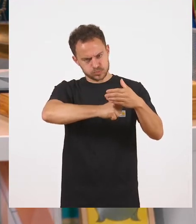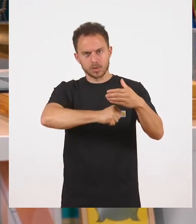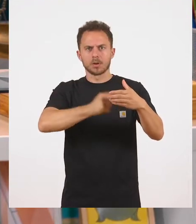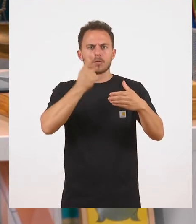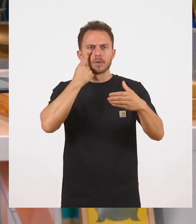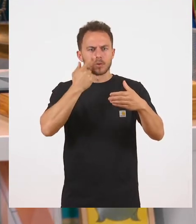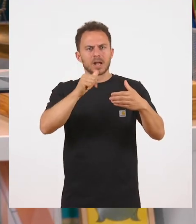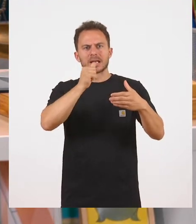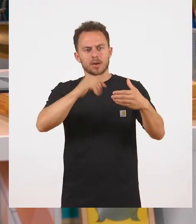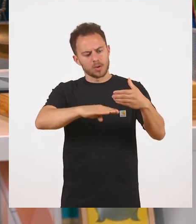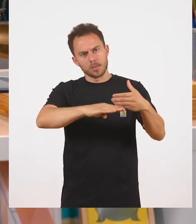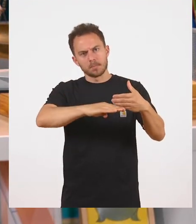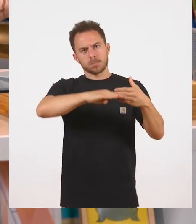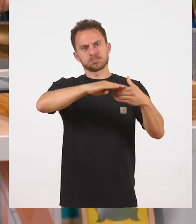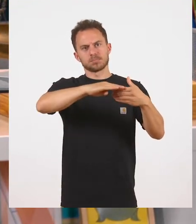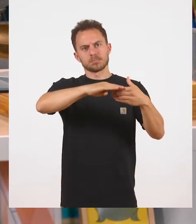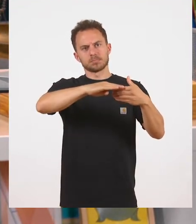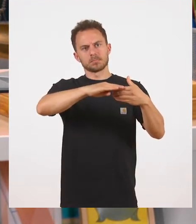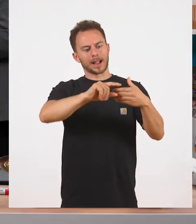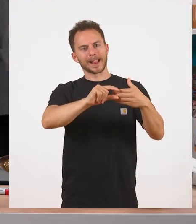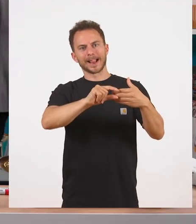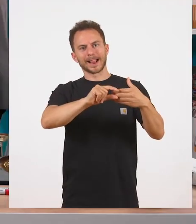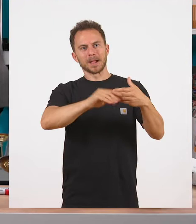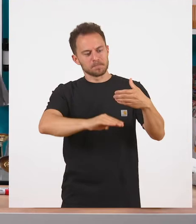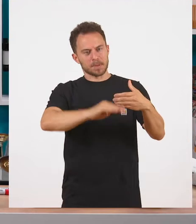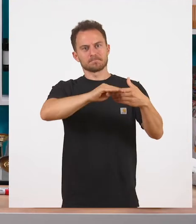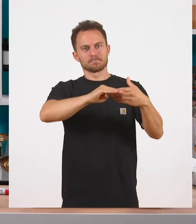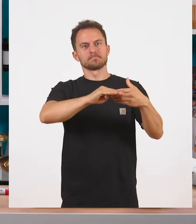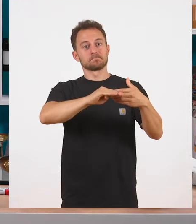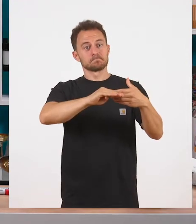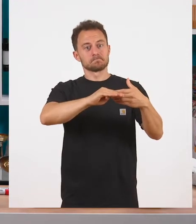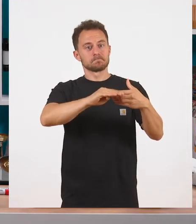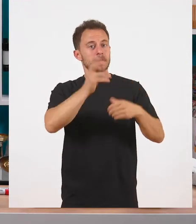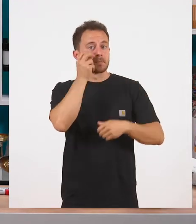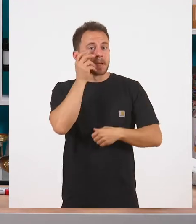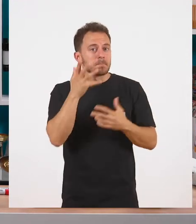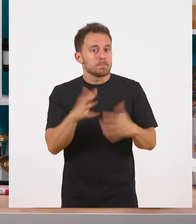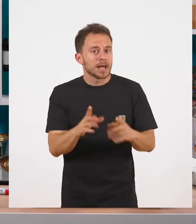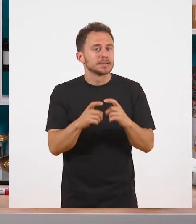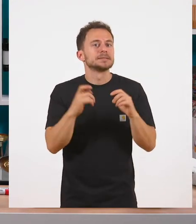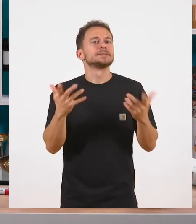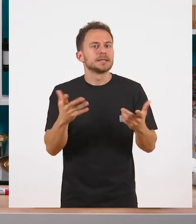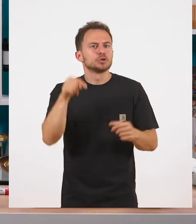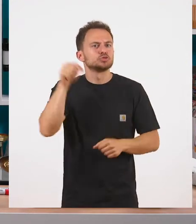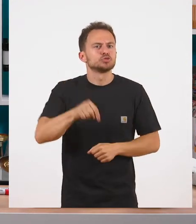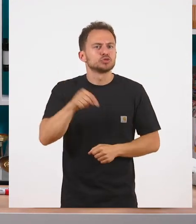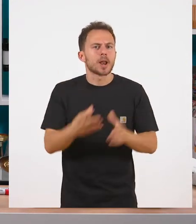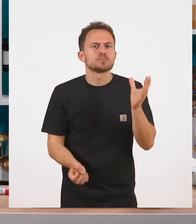θα παρατηρήσω πράγματι ότι η στάθμη του νερού ανέβηκε. Και θα δείτε, θα παρατηρήσετε ότι έχει φτάσει πλέον ο όγκος του